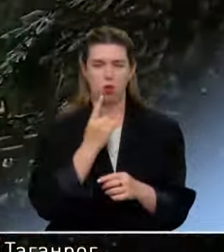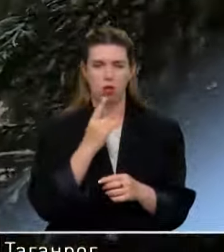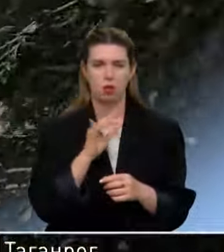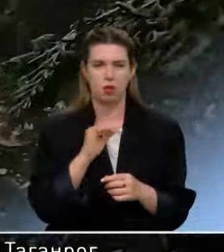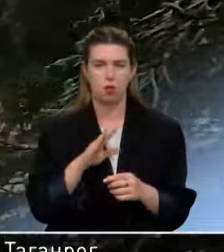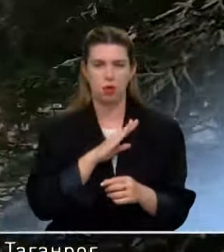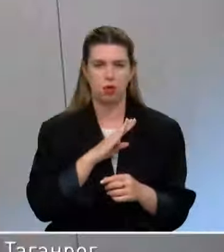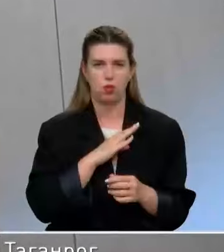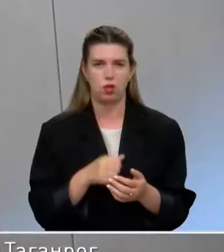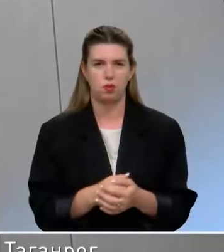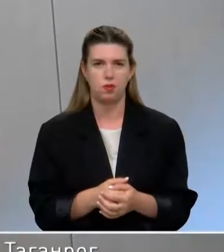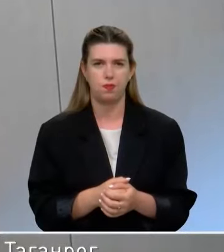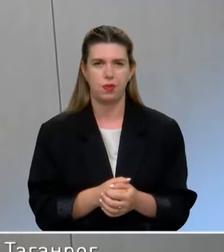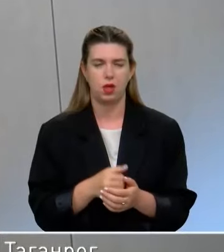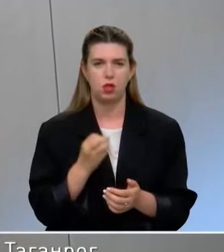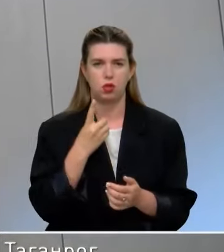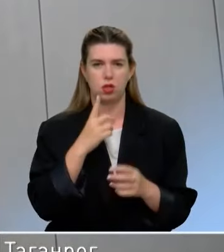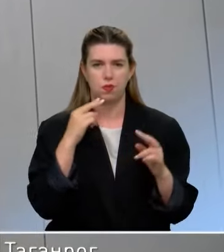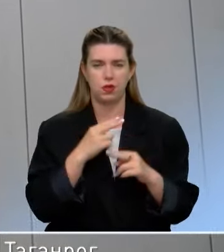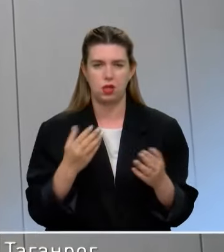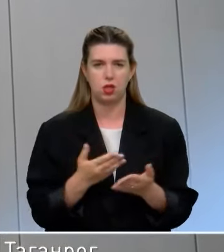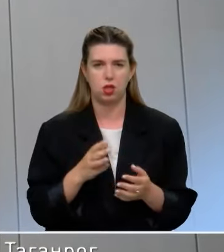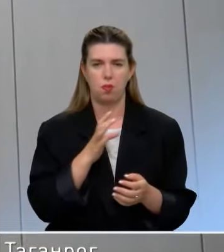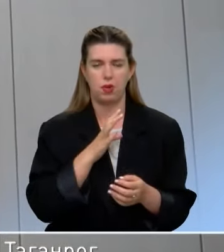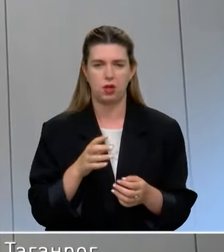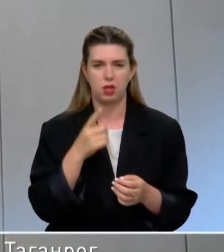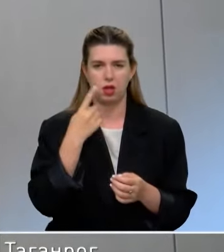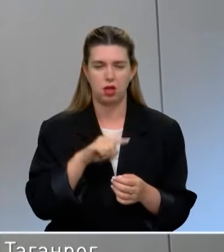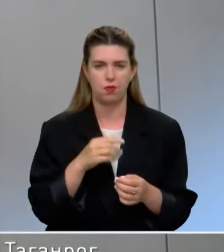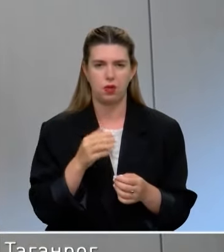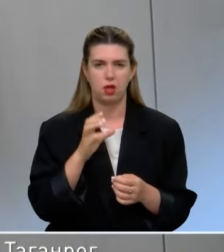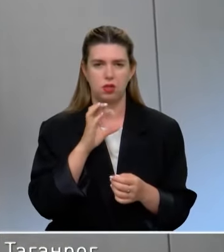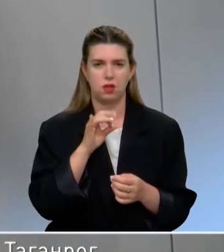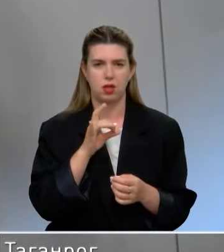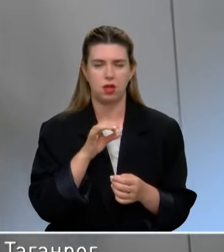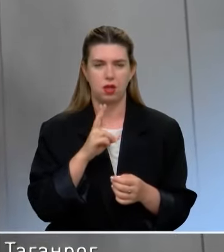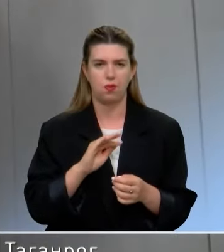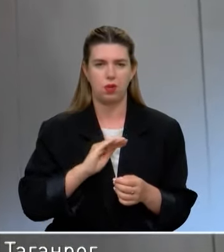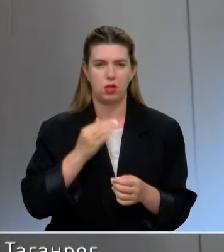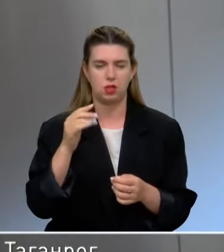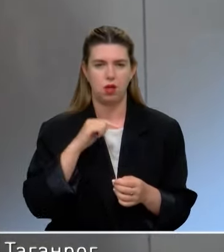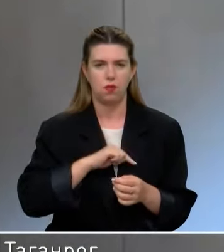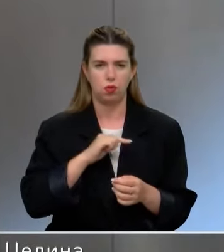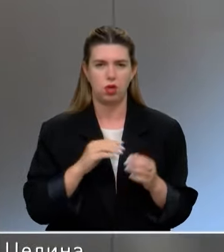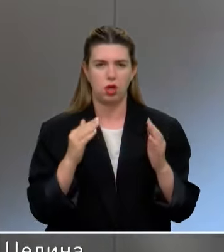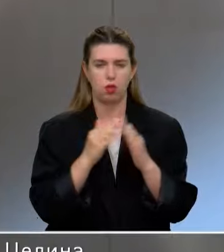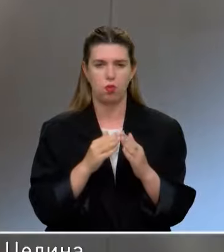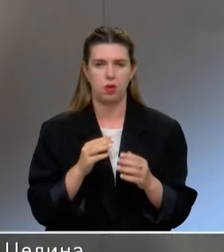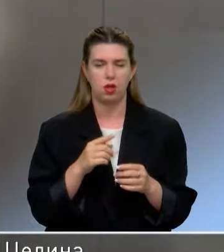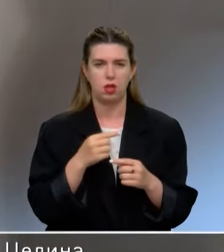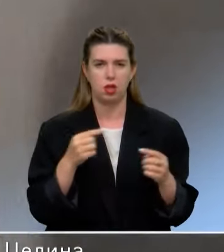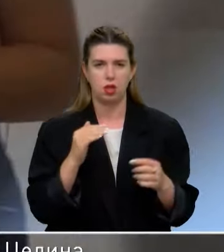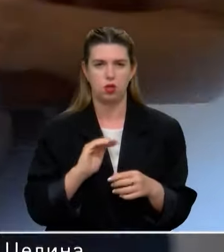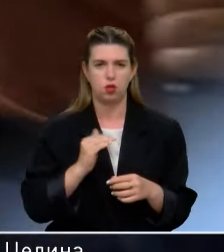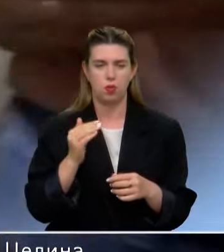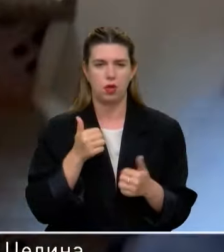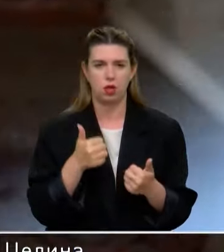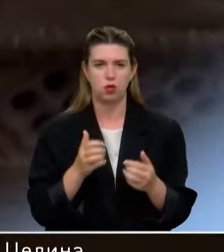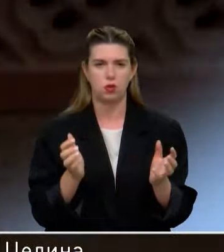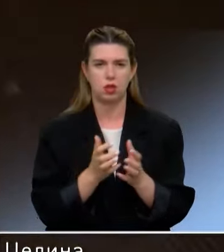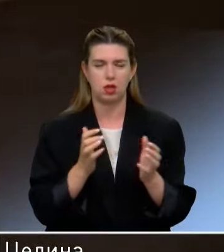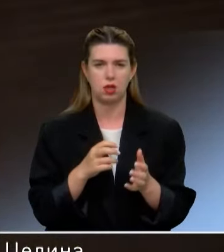и балконом ещё один свидетель жизни богатого греческого рода сарандинакину особняка на некоторых её ступенях хорошо